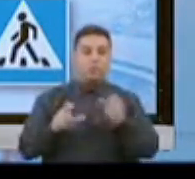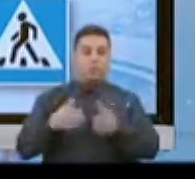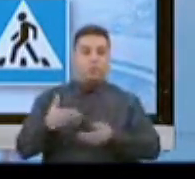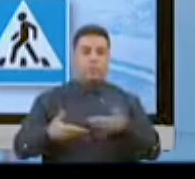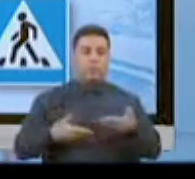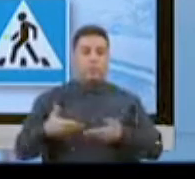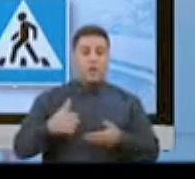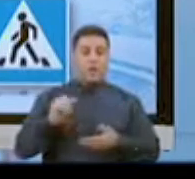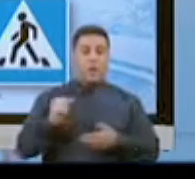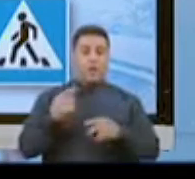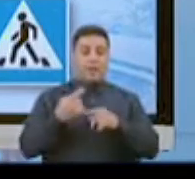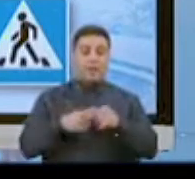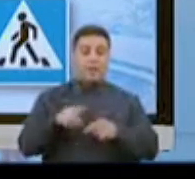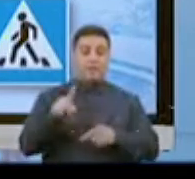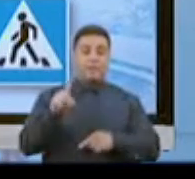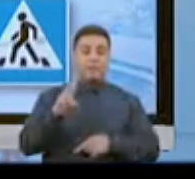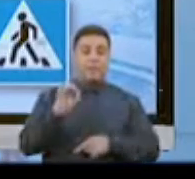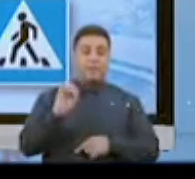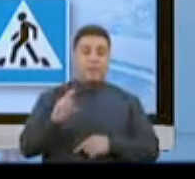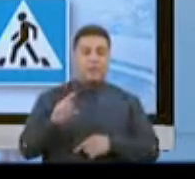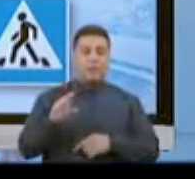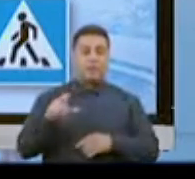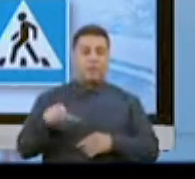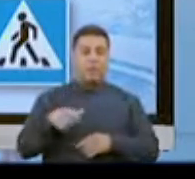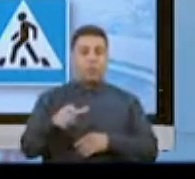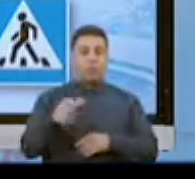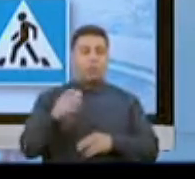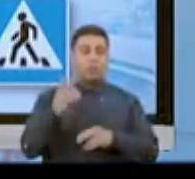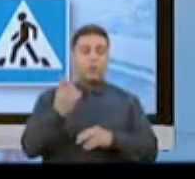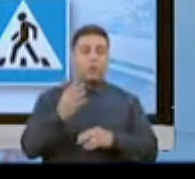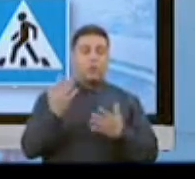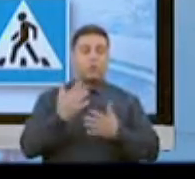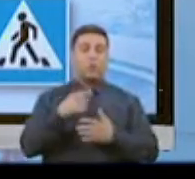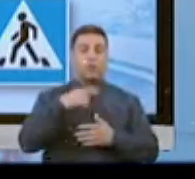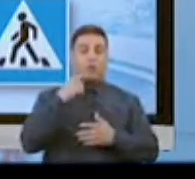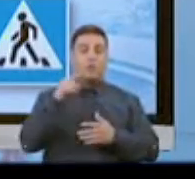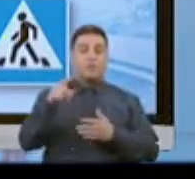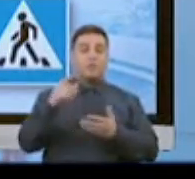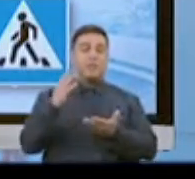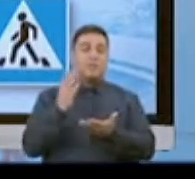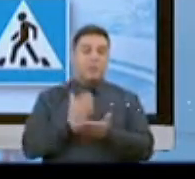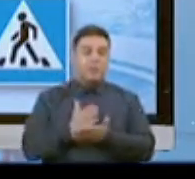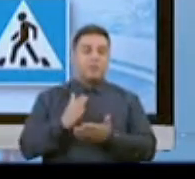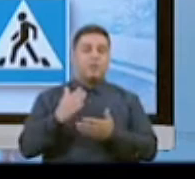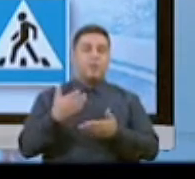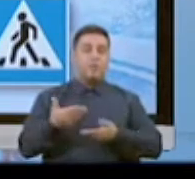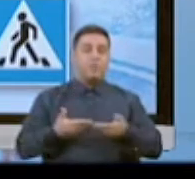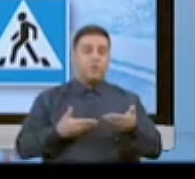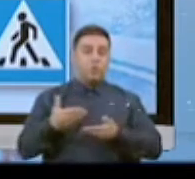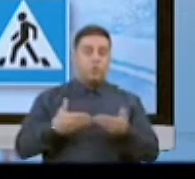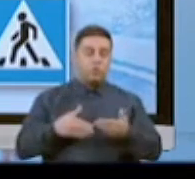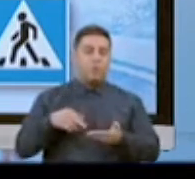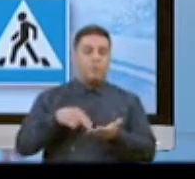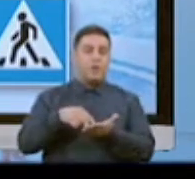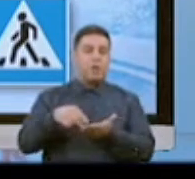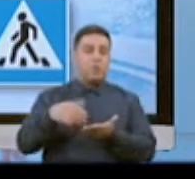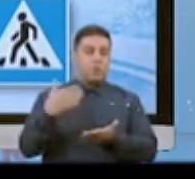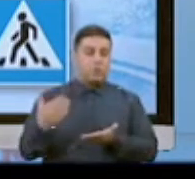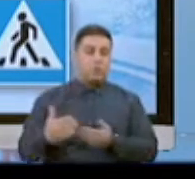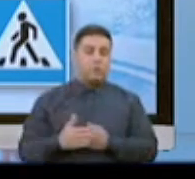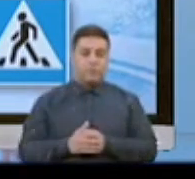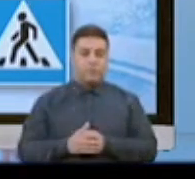пешеходов. А это знак дорожный, который обозначает, что здесь находится пешеходный переход.